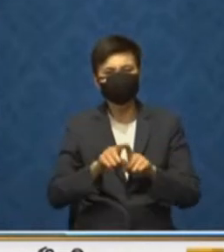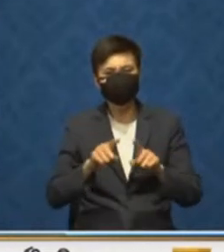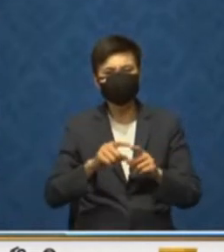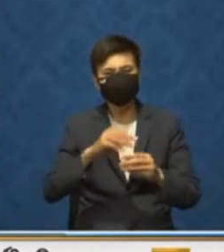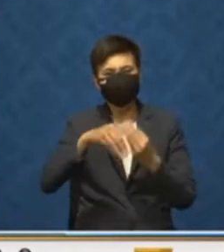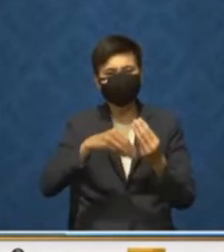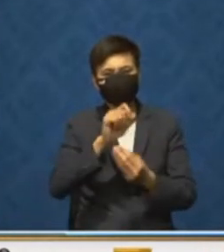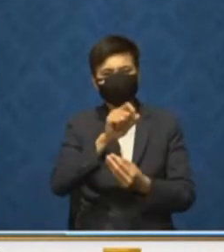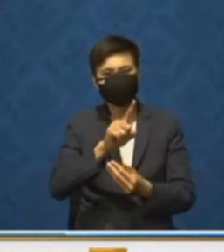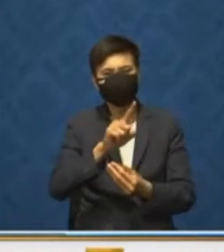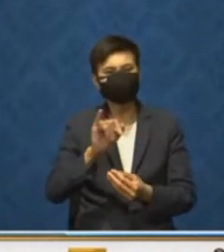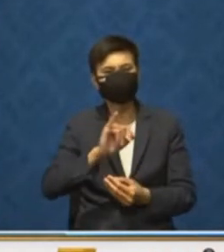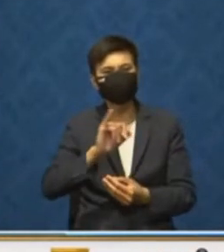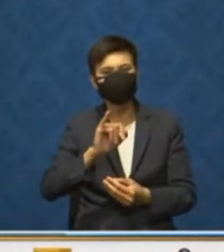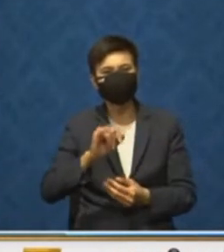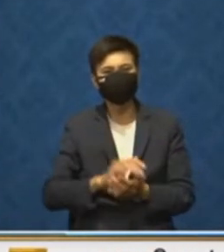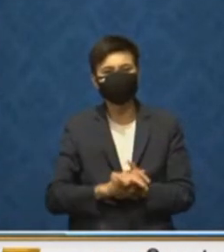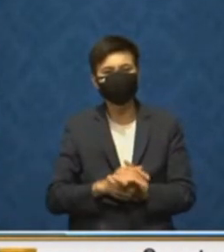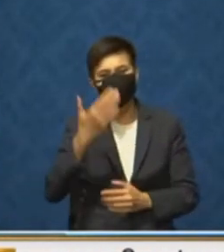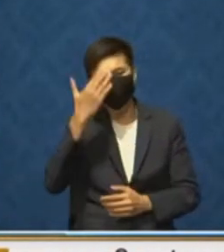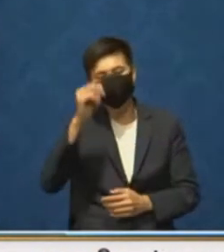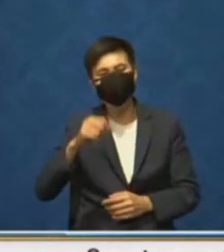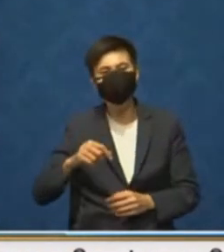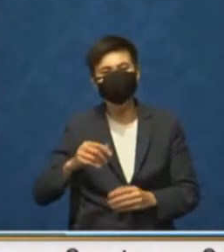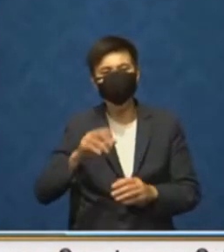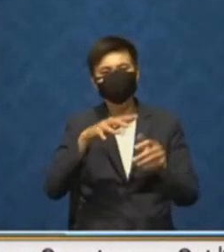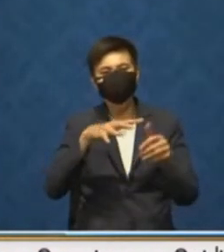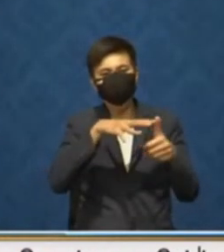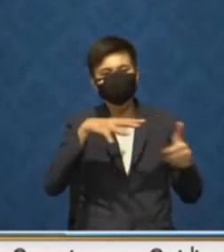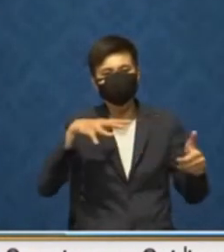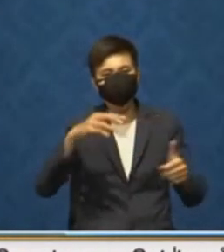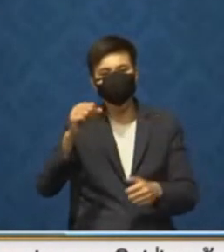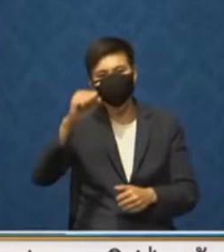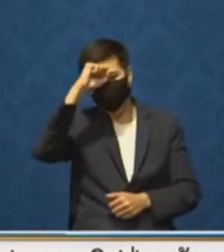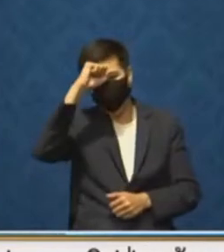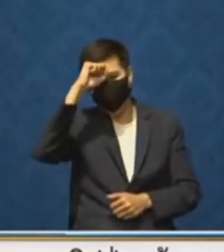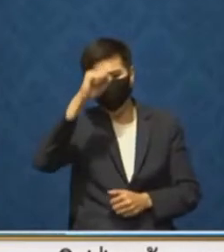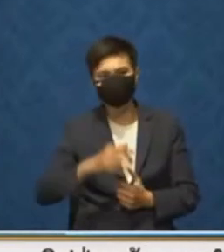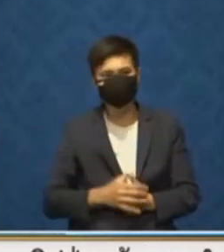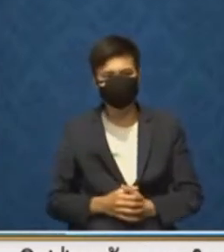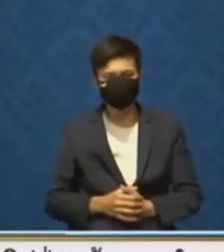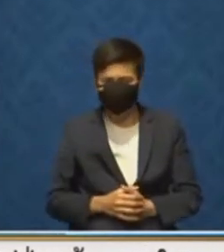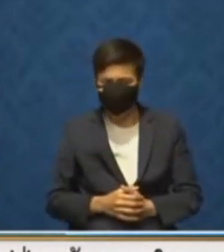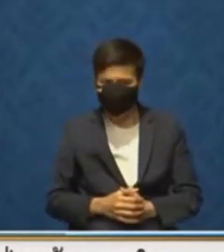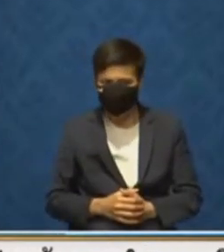อำนาจก็ต้องฟังคลิปดูนะครับก็ไม่ได้เด้อให้